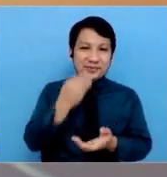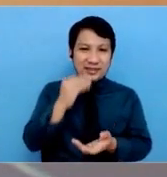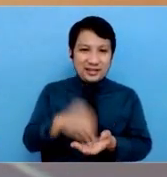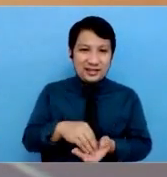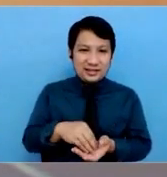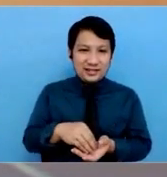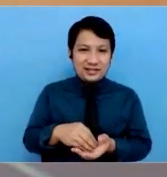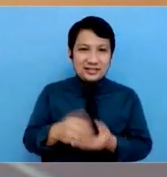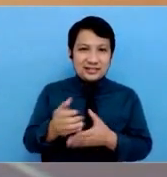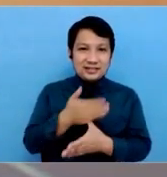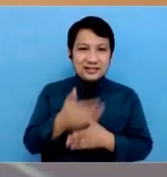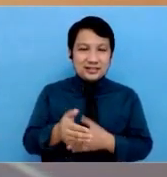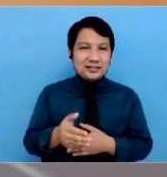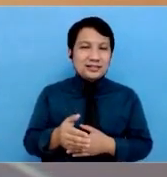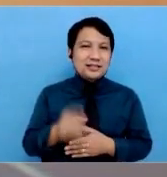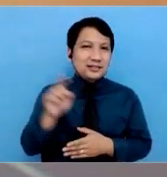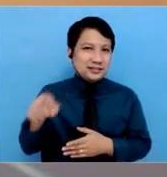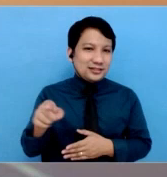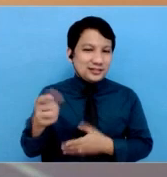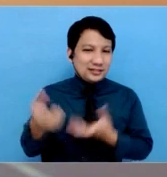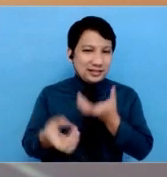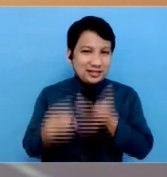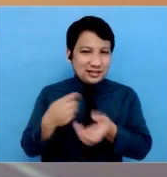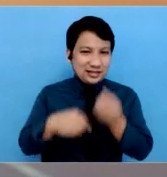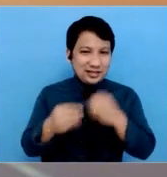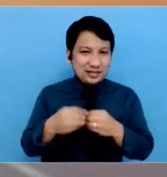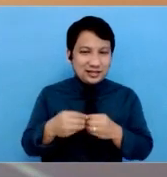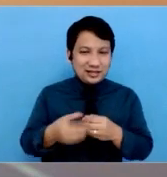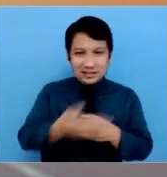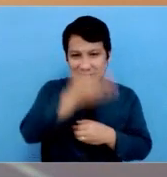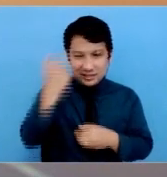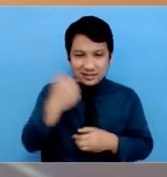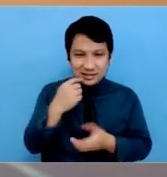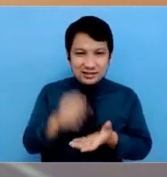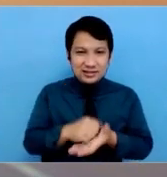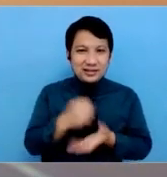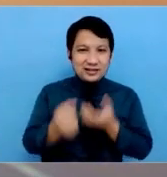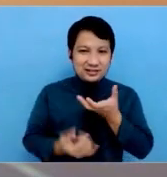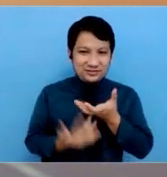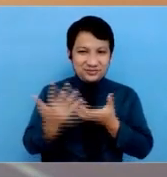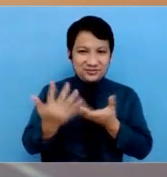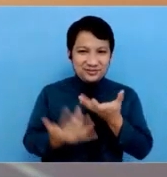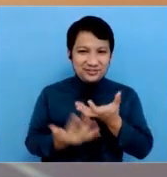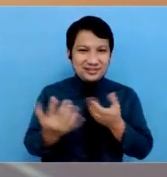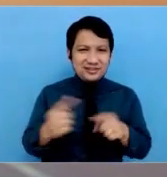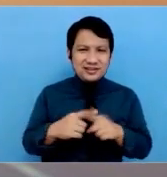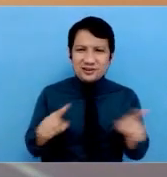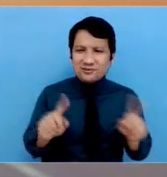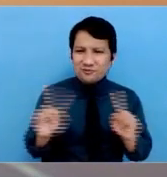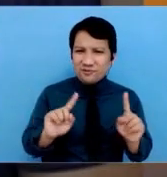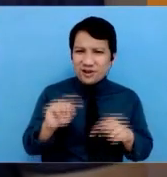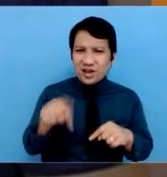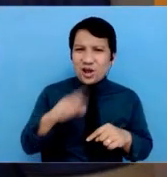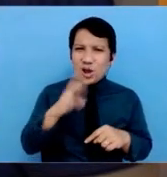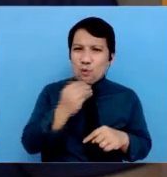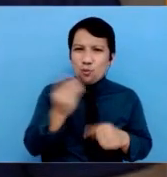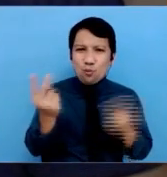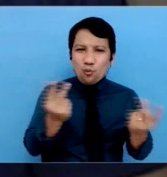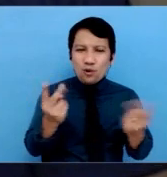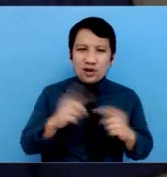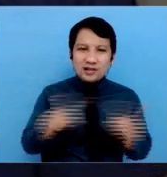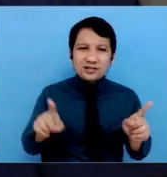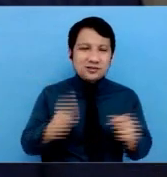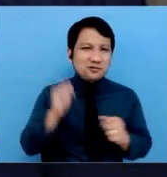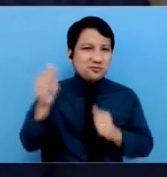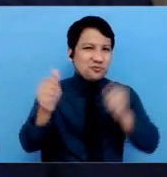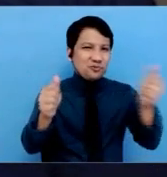"Sana sinaing ka na lang para kapag nakalimutan kita, sunog ka." What is what? Who is who? Bahala nang